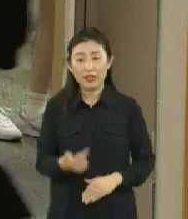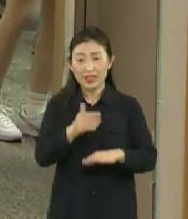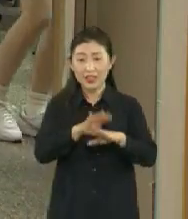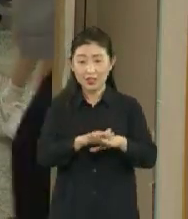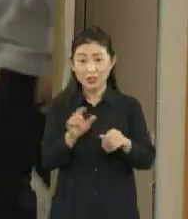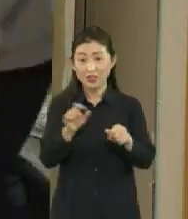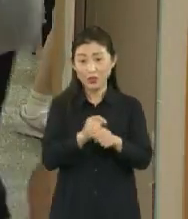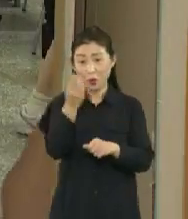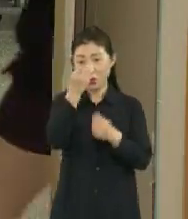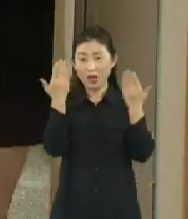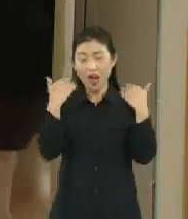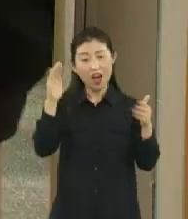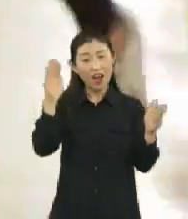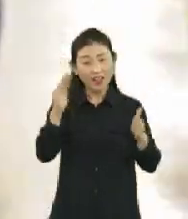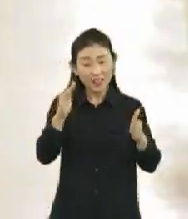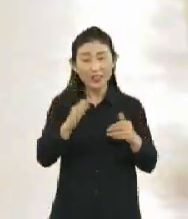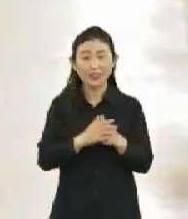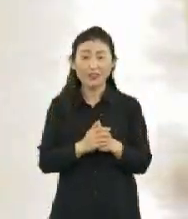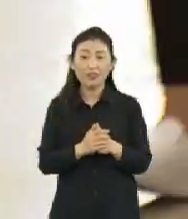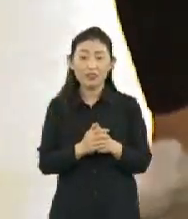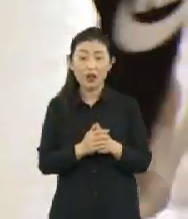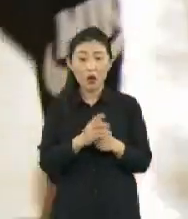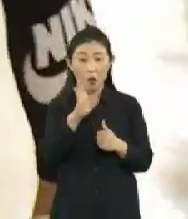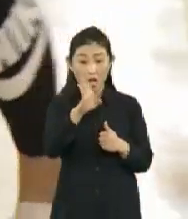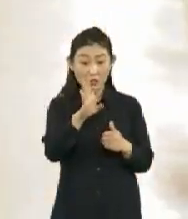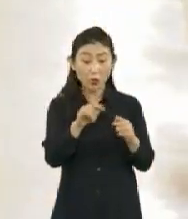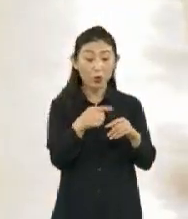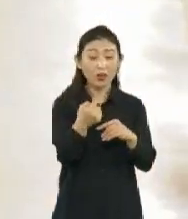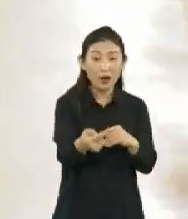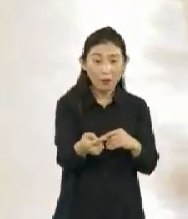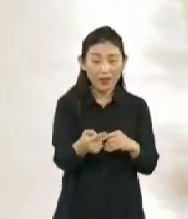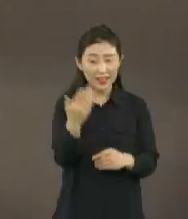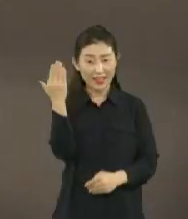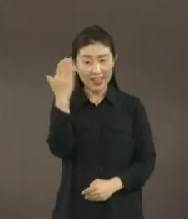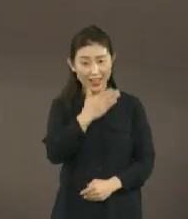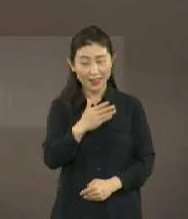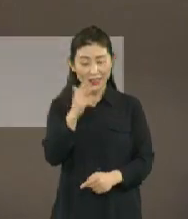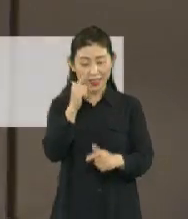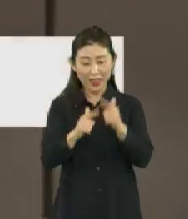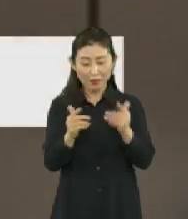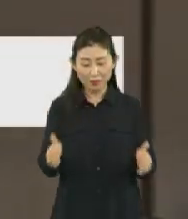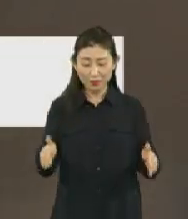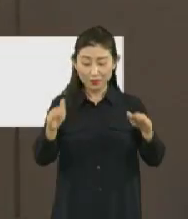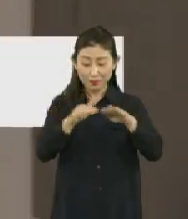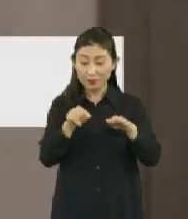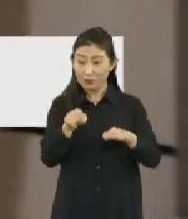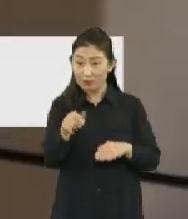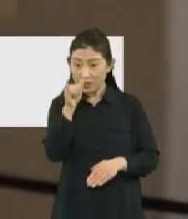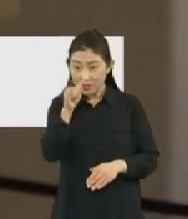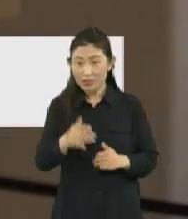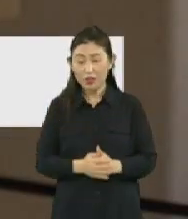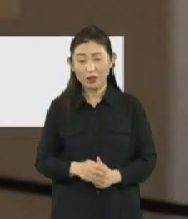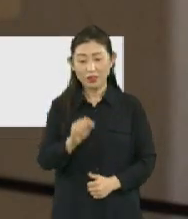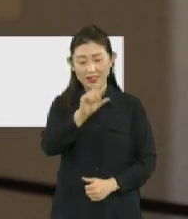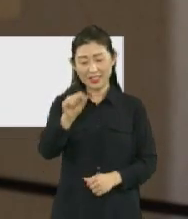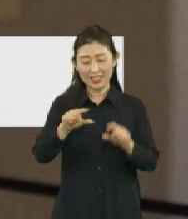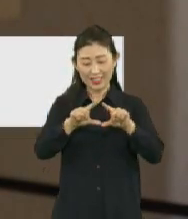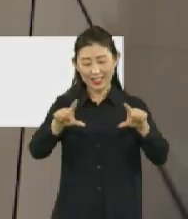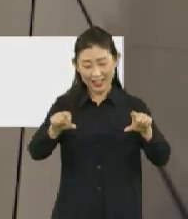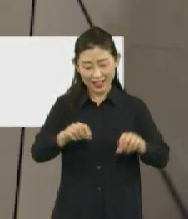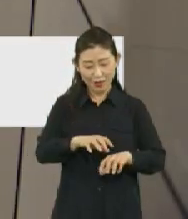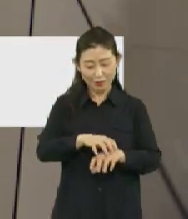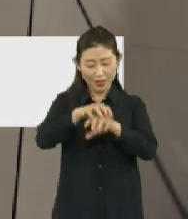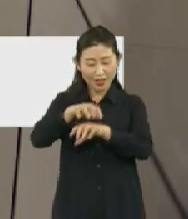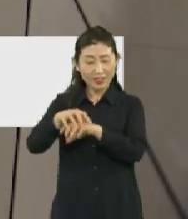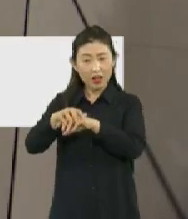대전의 한 특성화고는 학생들이 쉽게 접근할 수 있는 화장실 한 켠에 깔끔한 목재 보관함을 설치했습니다. 위생용품을 가득